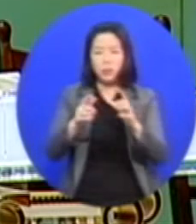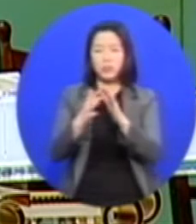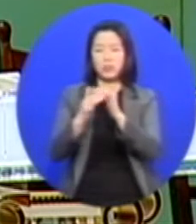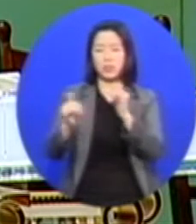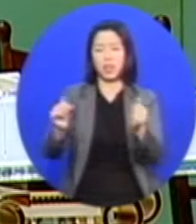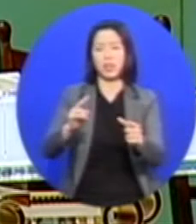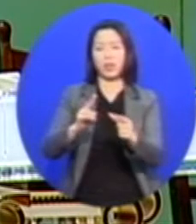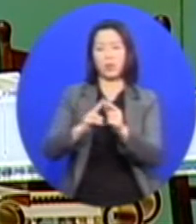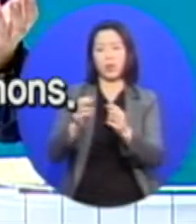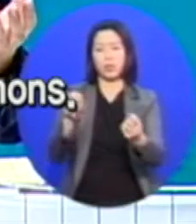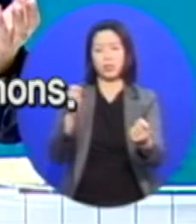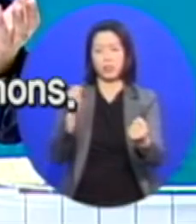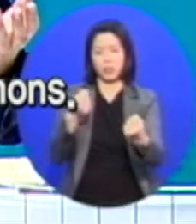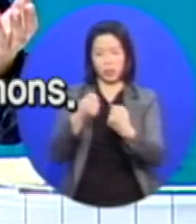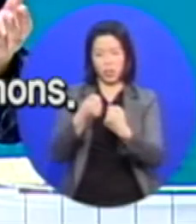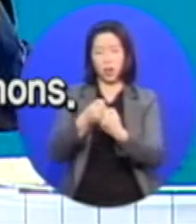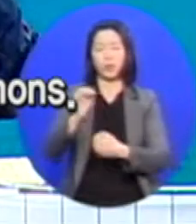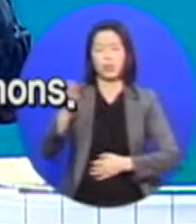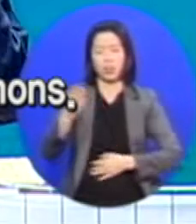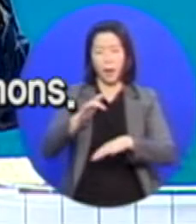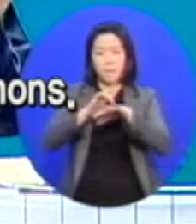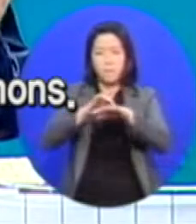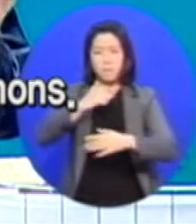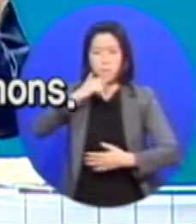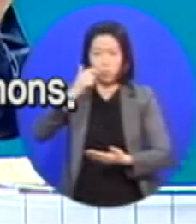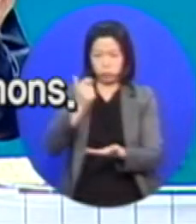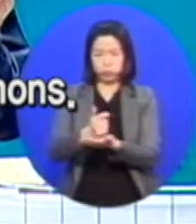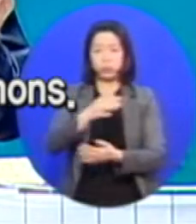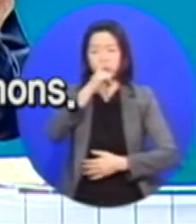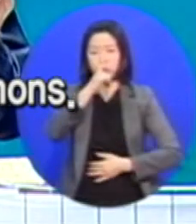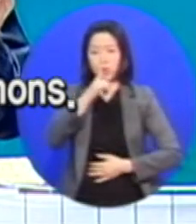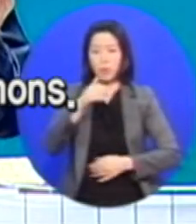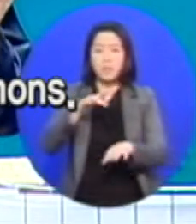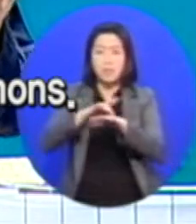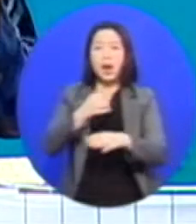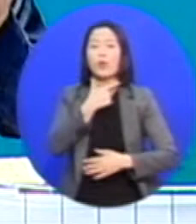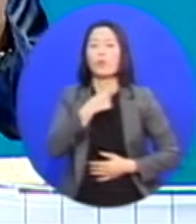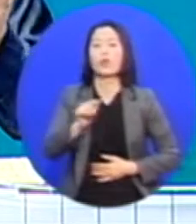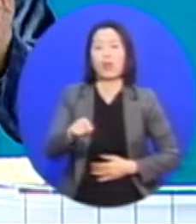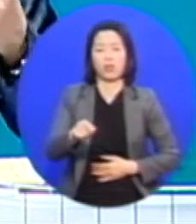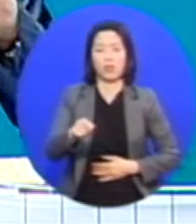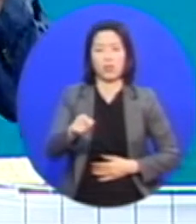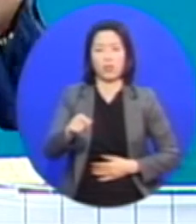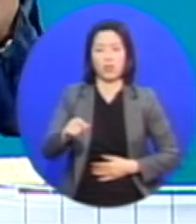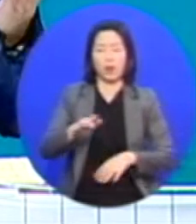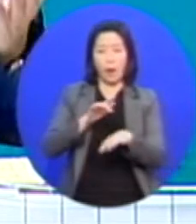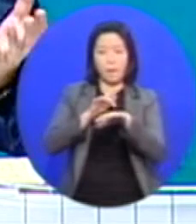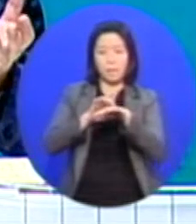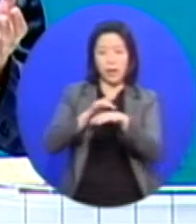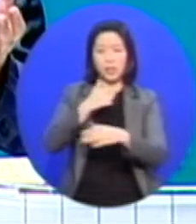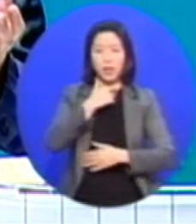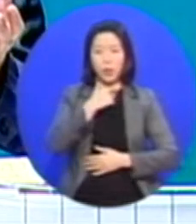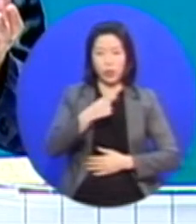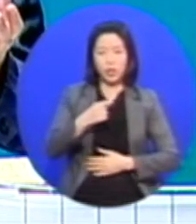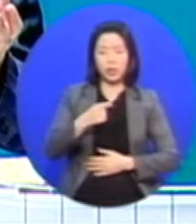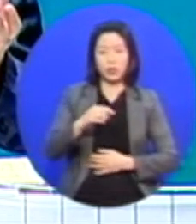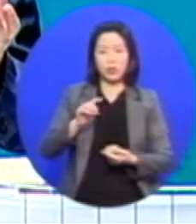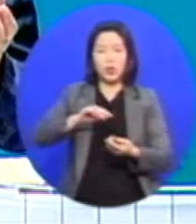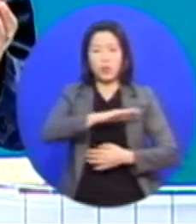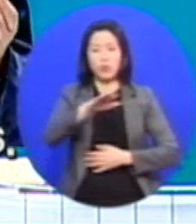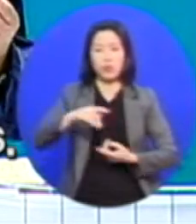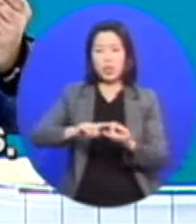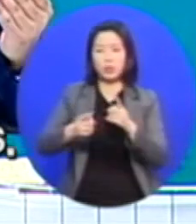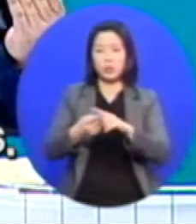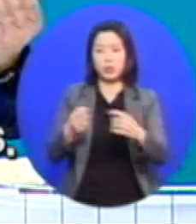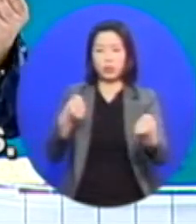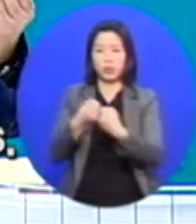마개 게 완전히 솟고 있는 거죠 그게 마귀가 원하는 거니까 마귀가 원하는 것은 우리가 서로 싸우고 사는 거예요